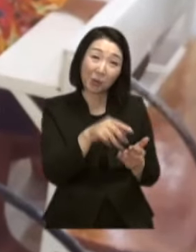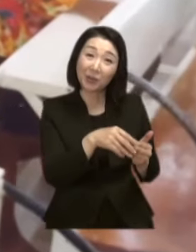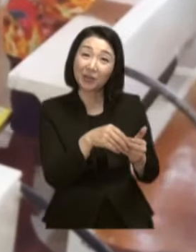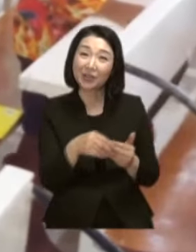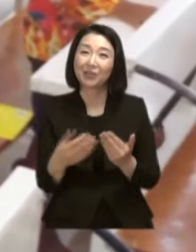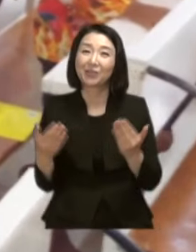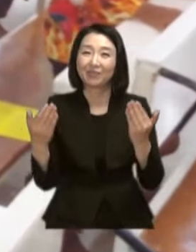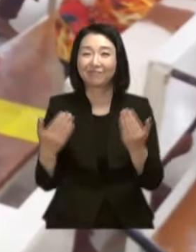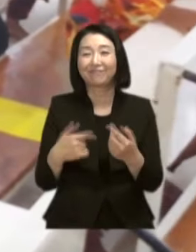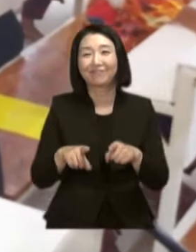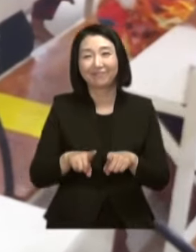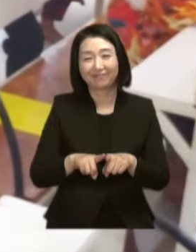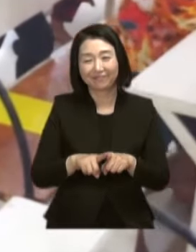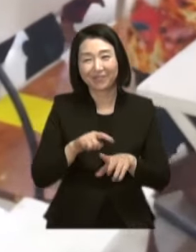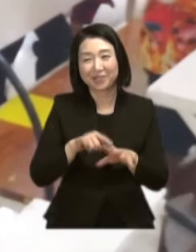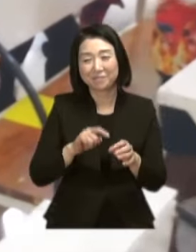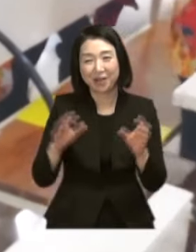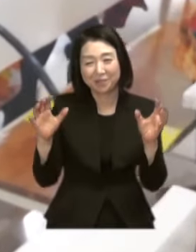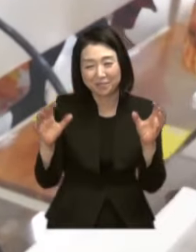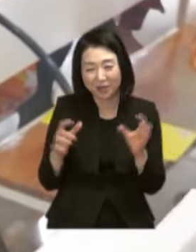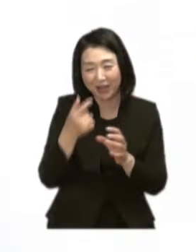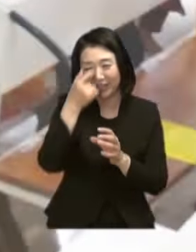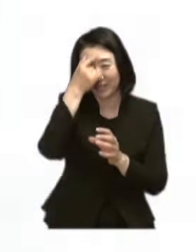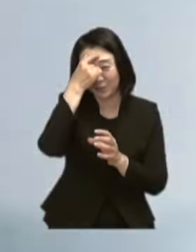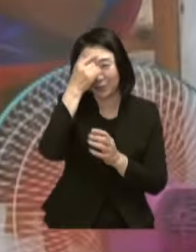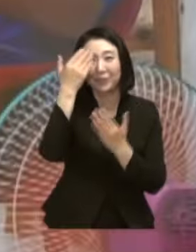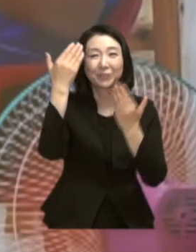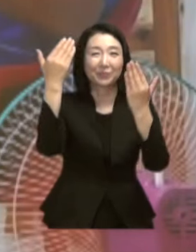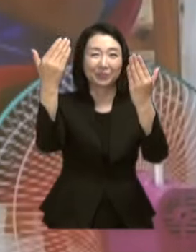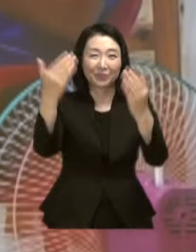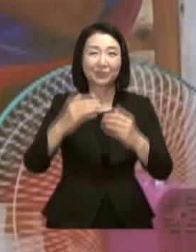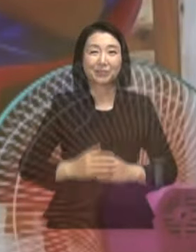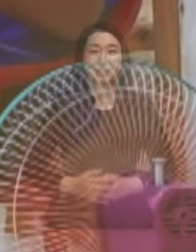인도하시길 함께 마음 모아 기도한다.